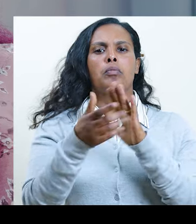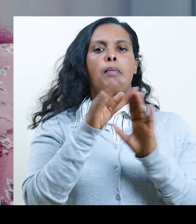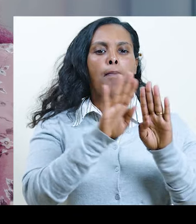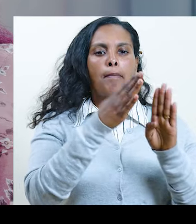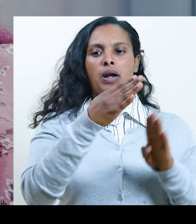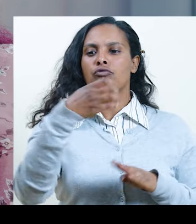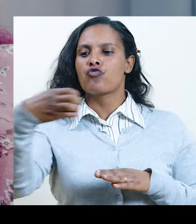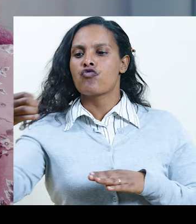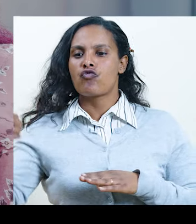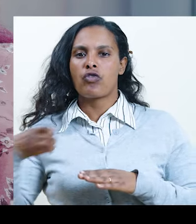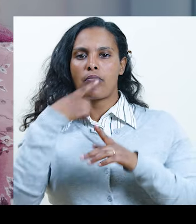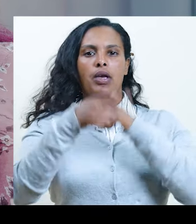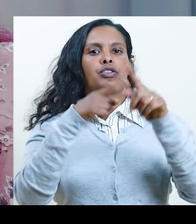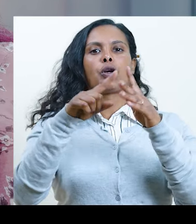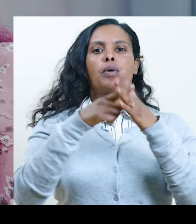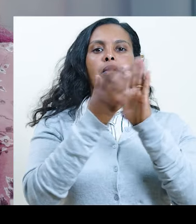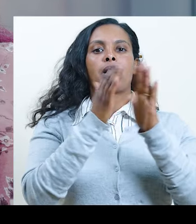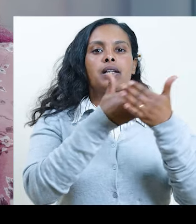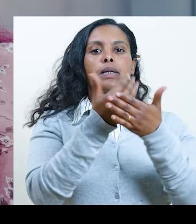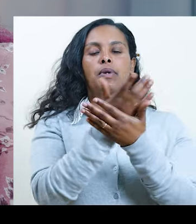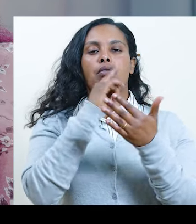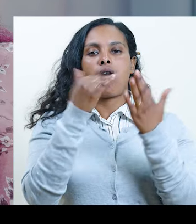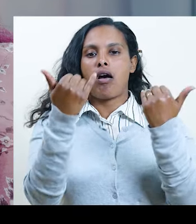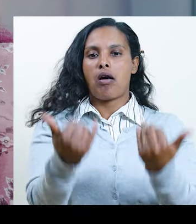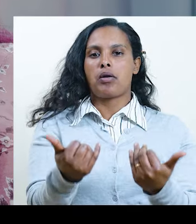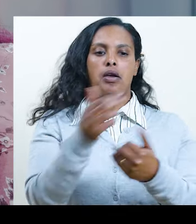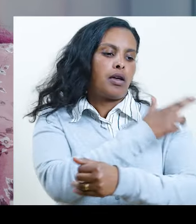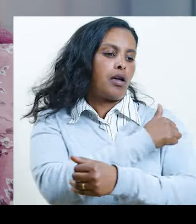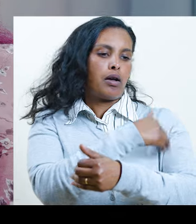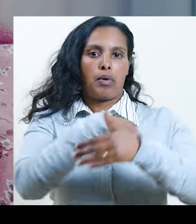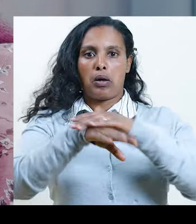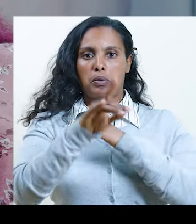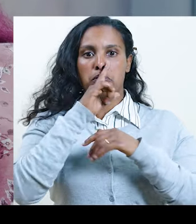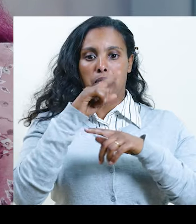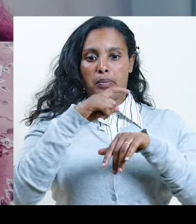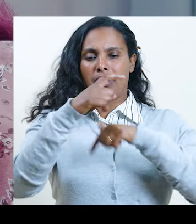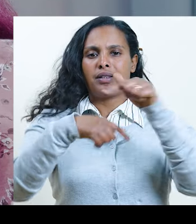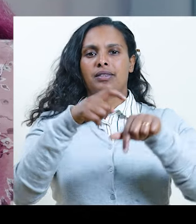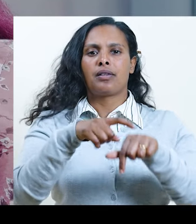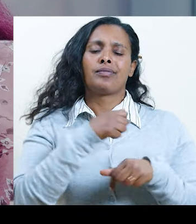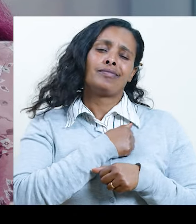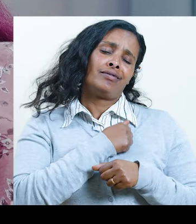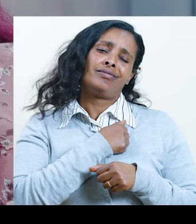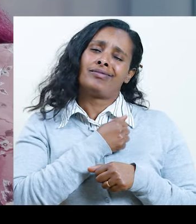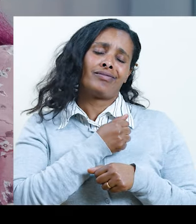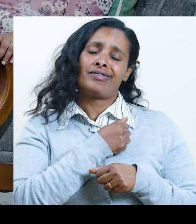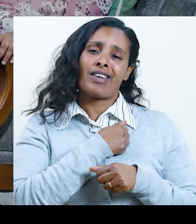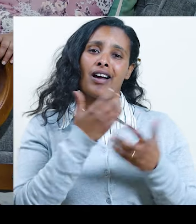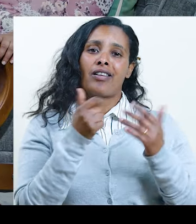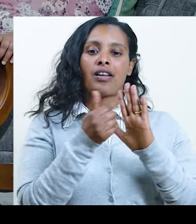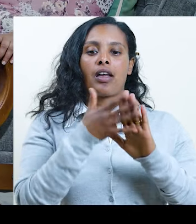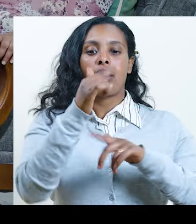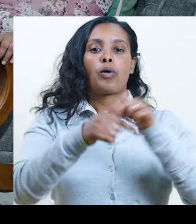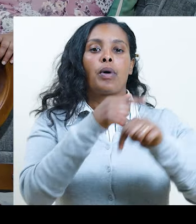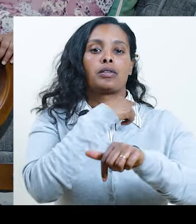እያንኳኳ መሄድ ጀመርኩ ማለት ነው። ግን በደረሰብሽ ነገር አሁን የህክምና ተቋማት ላይ ብትሄጂ ብሎ የሚያዝንልሽ የለም።